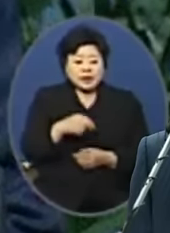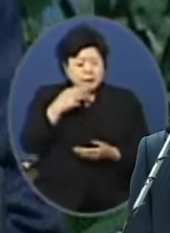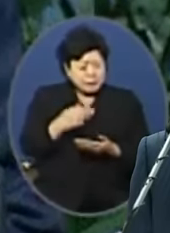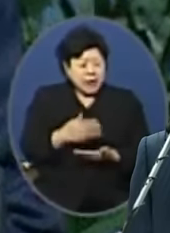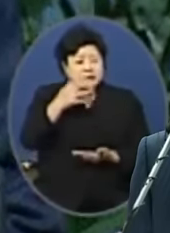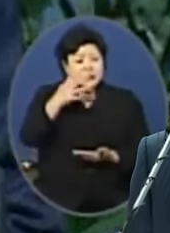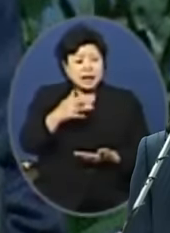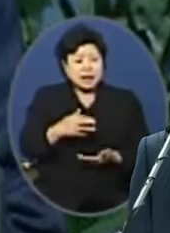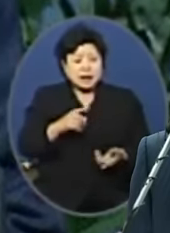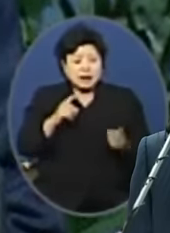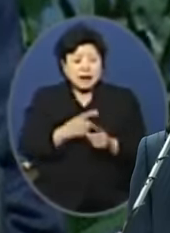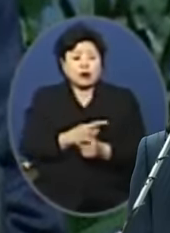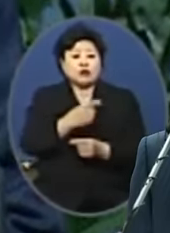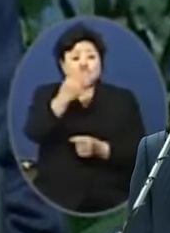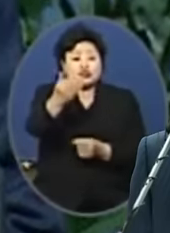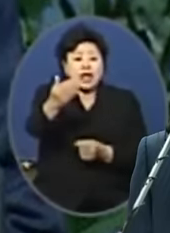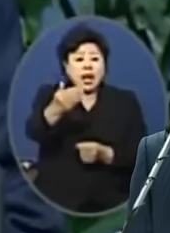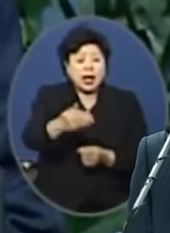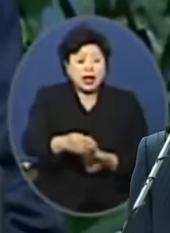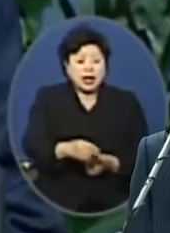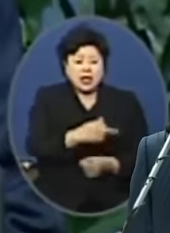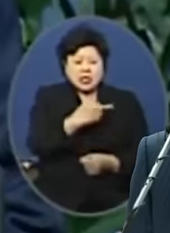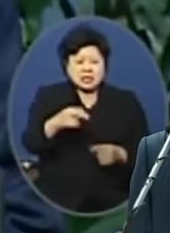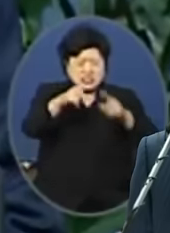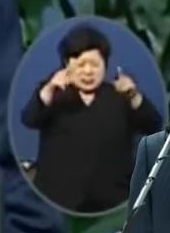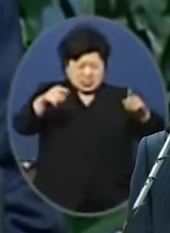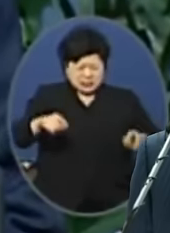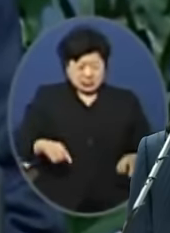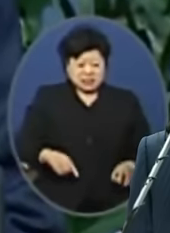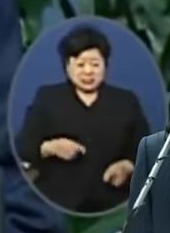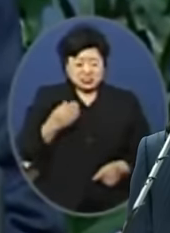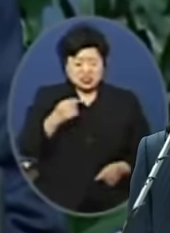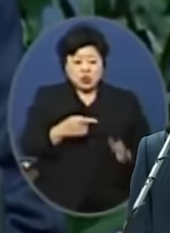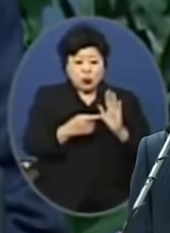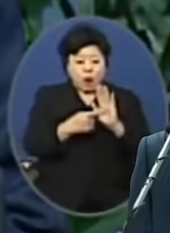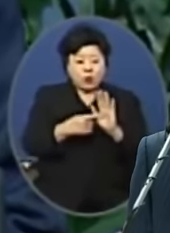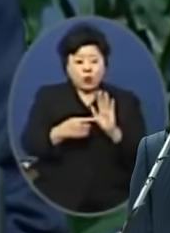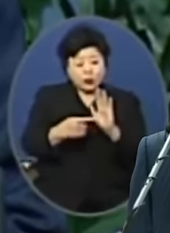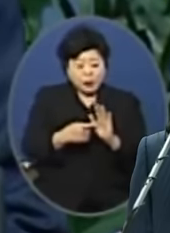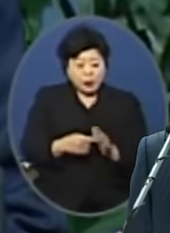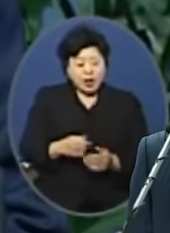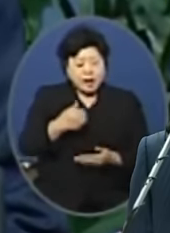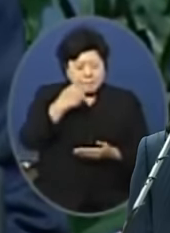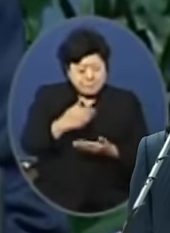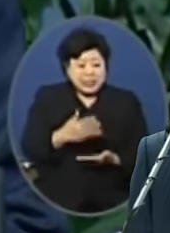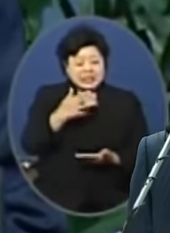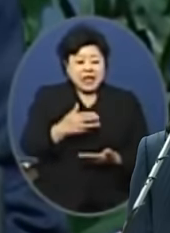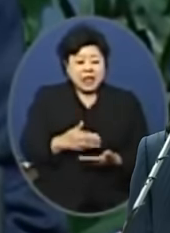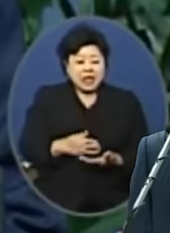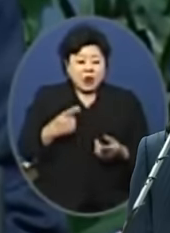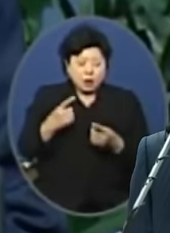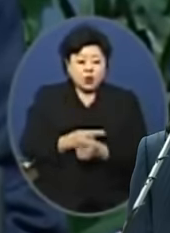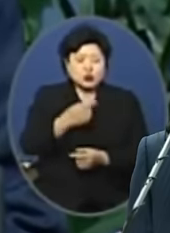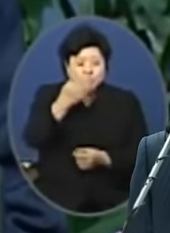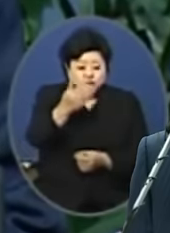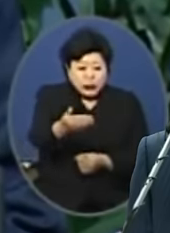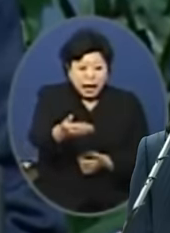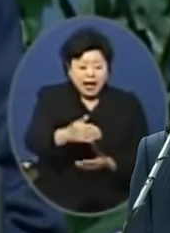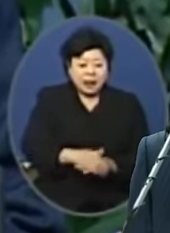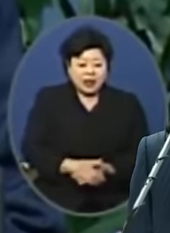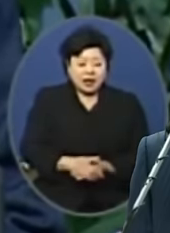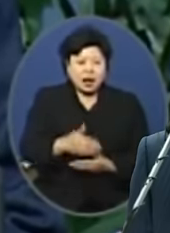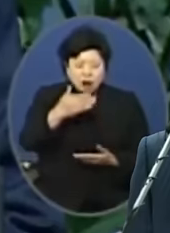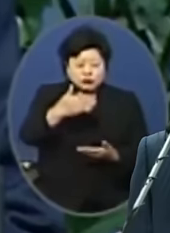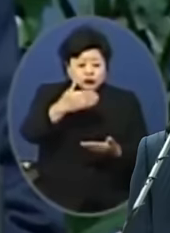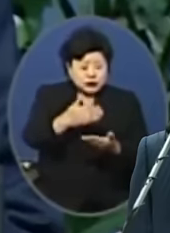팔자를 고쳐준다는 큰 대문짝만한 광고가 나와 있어요. 팔자를 고친다고. 구자는